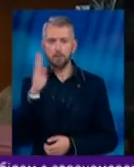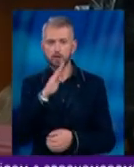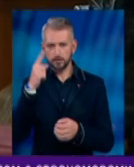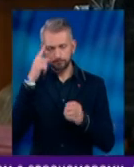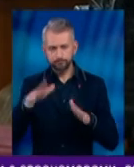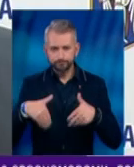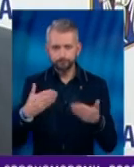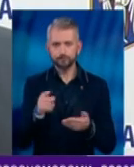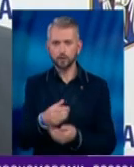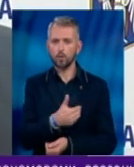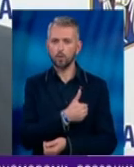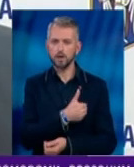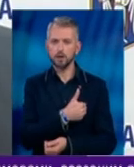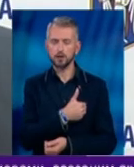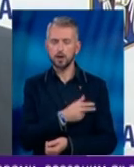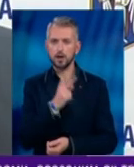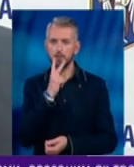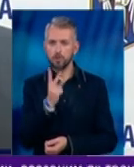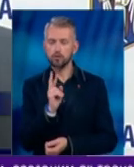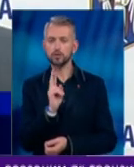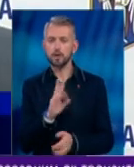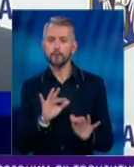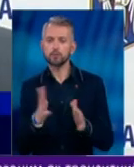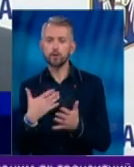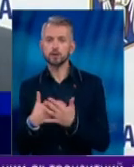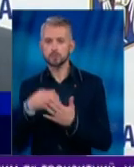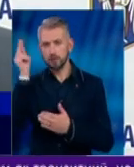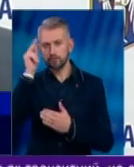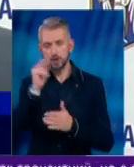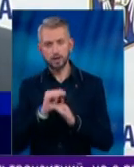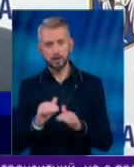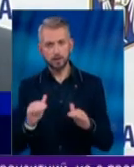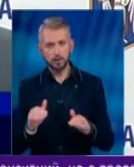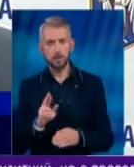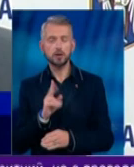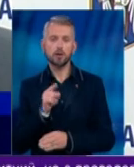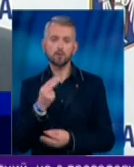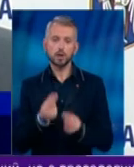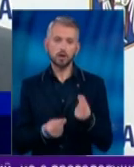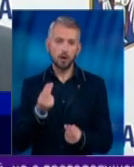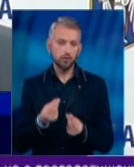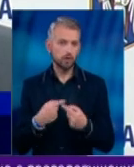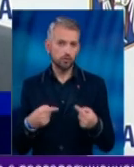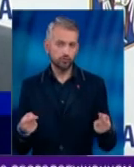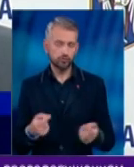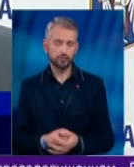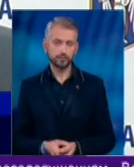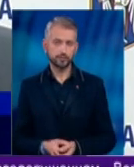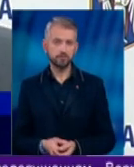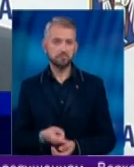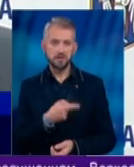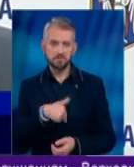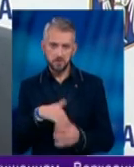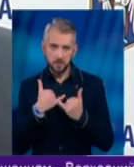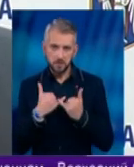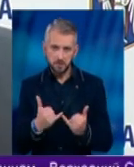ініціативою, вони хочуть бачити, як відбувається, наприклад, навчання дітей, як вони граються тощо. Ми пішли на